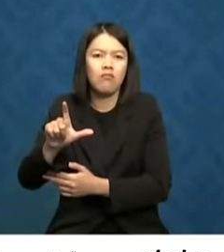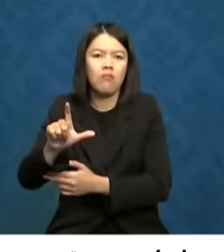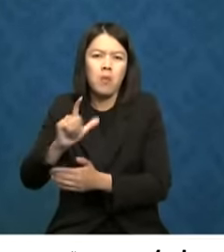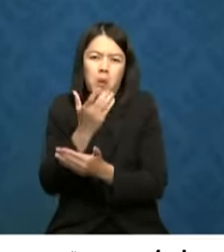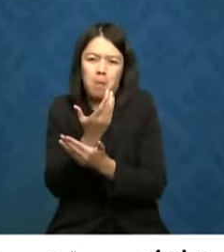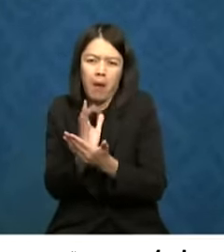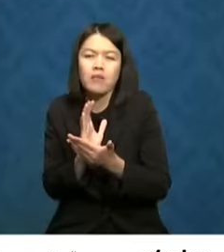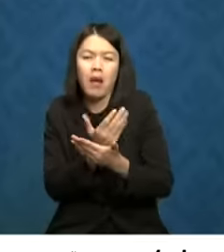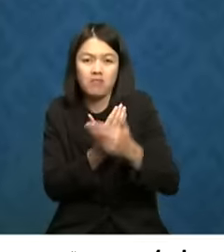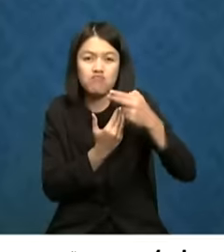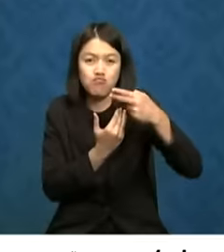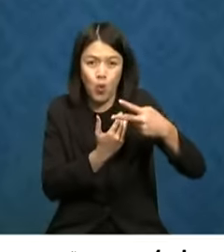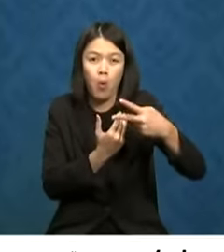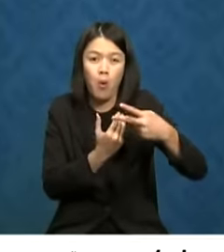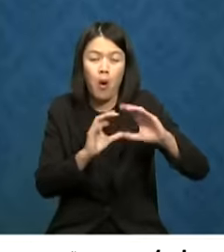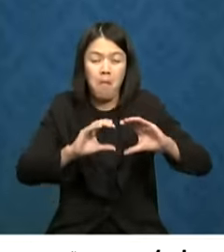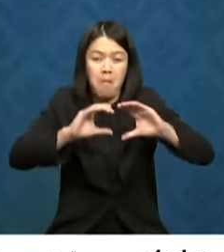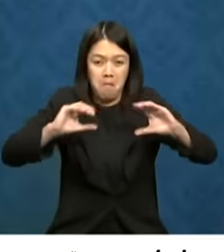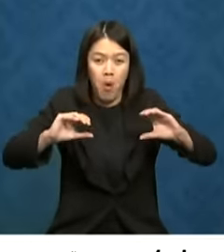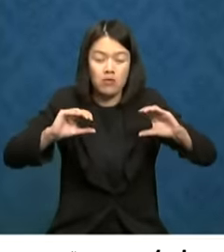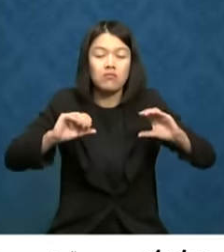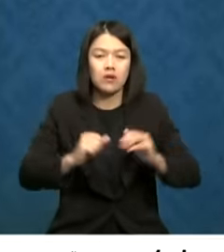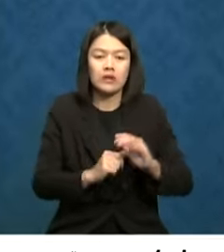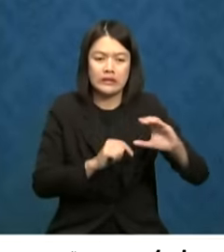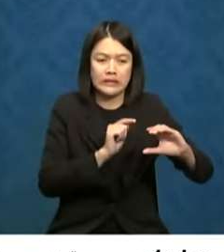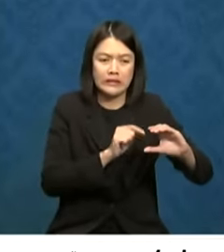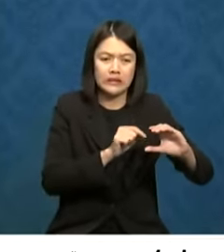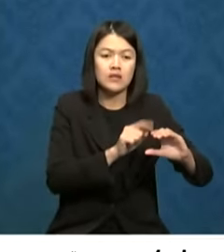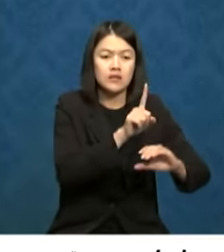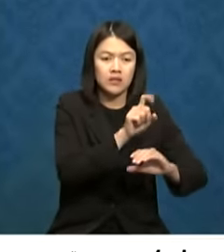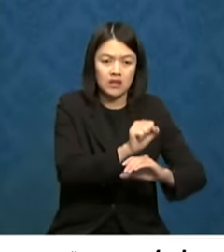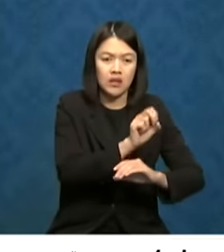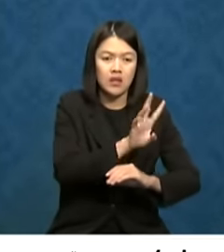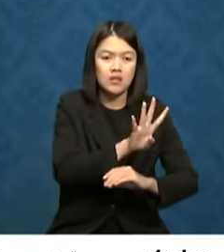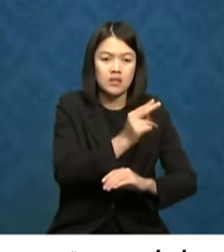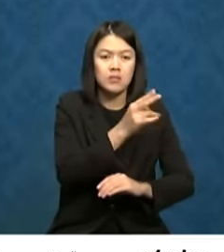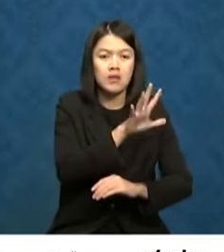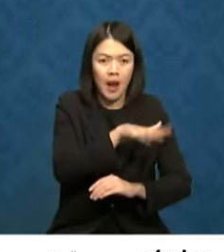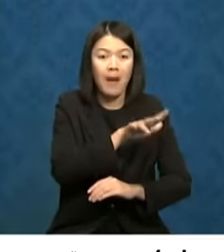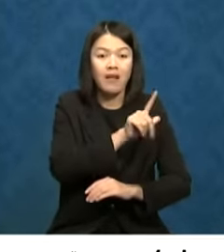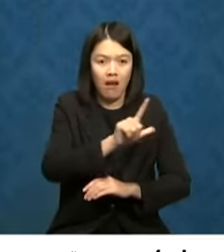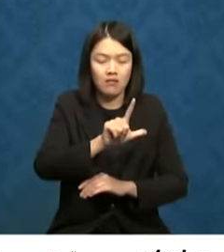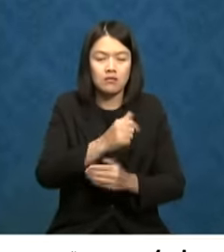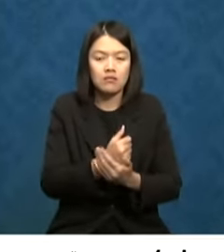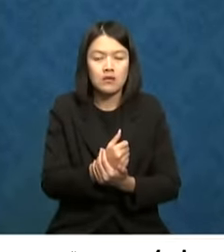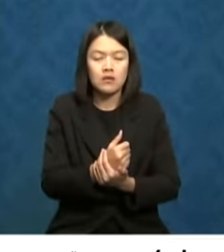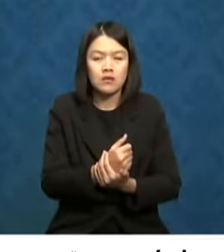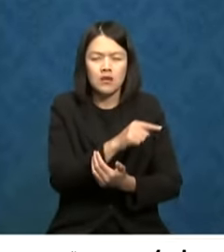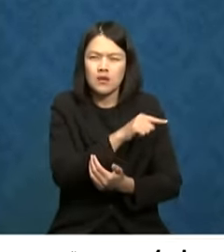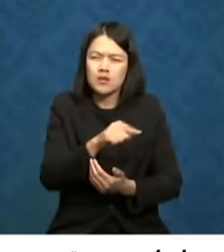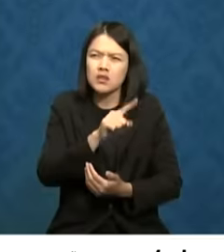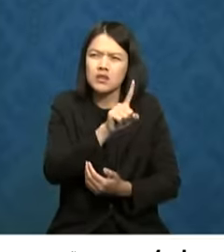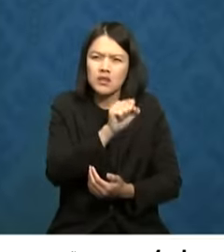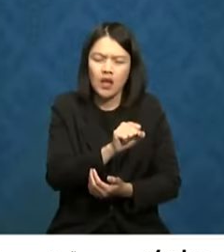2ก้อนก้อนนึงประมาณ145,000ล้านถึง